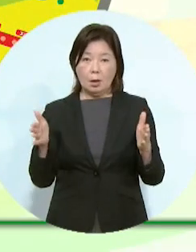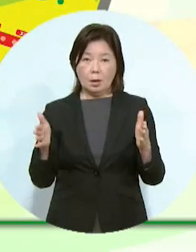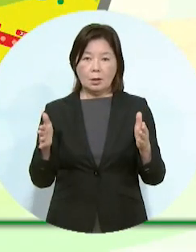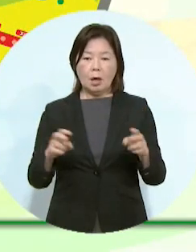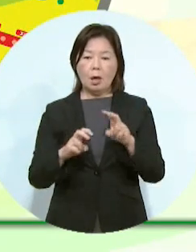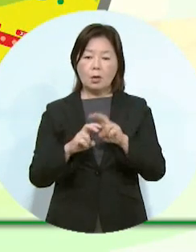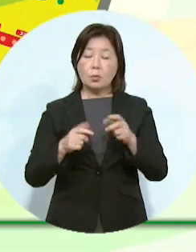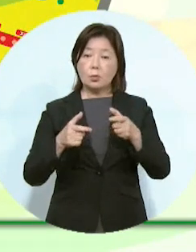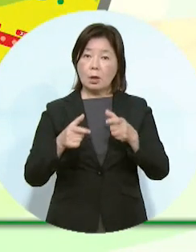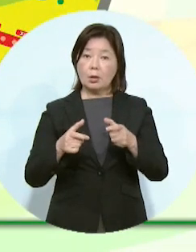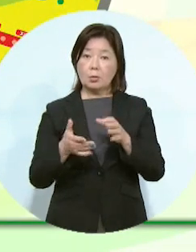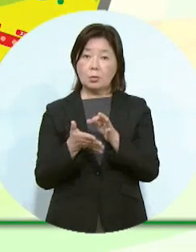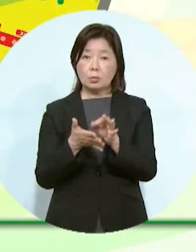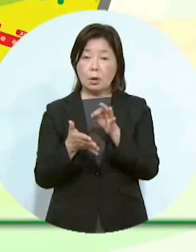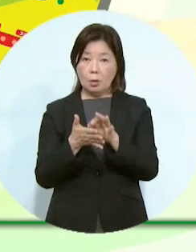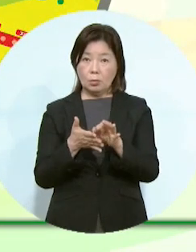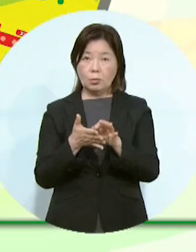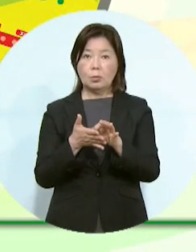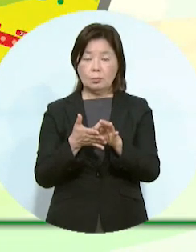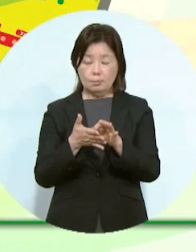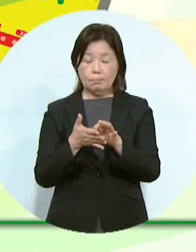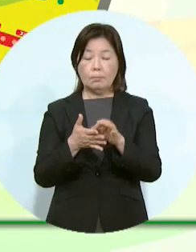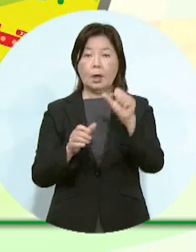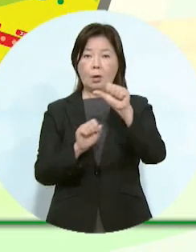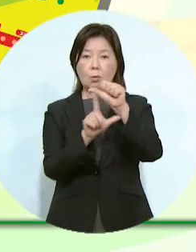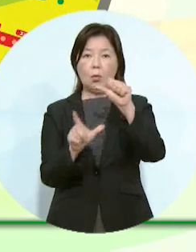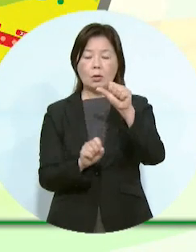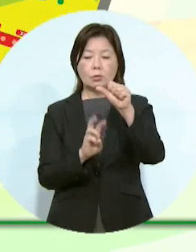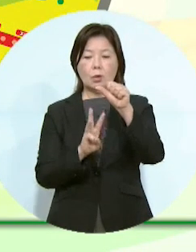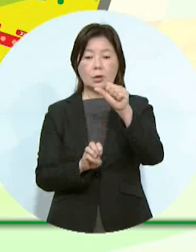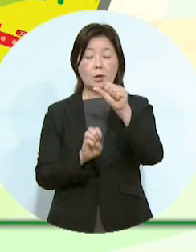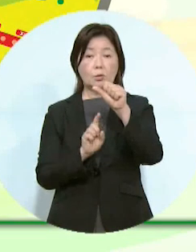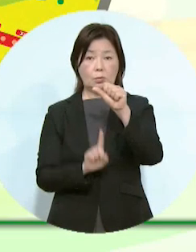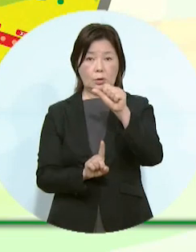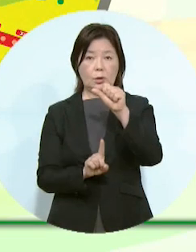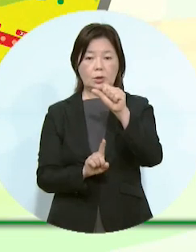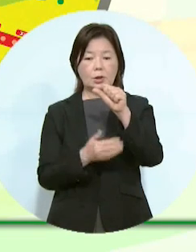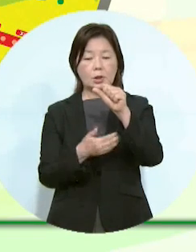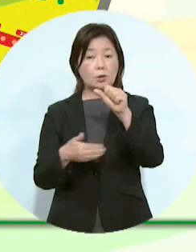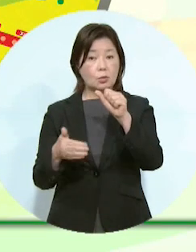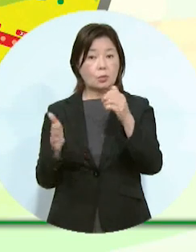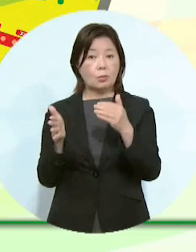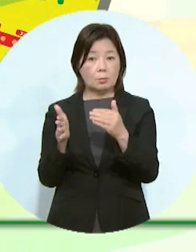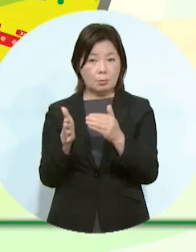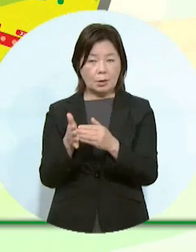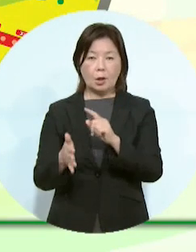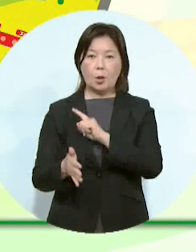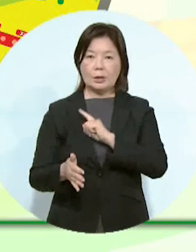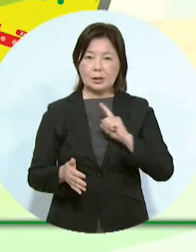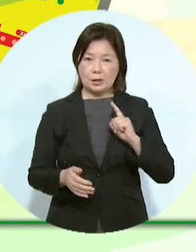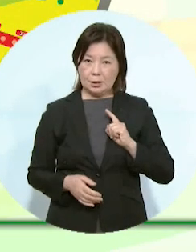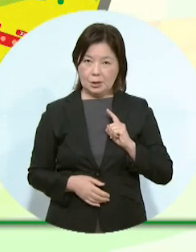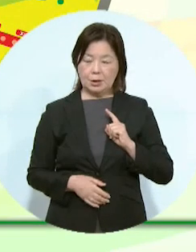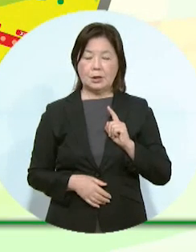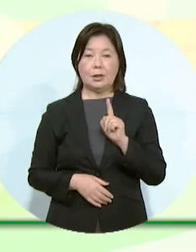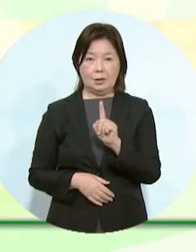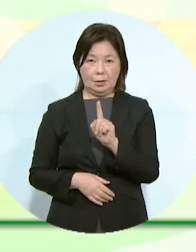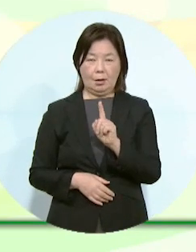車券としての有効期限は来月31日水曜日までの1日です。